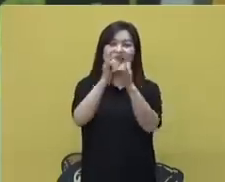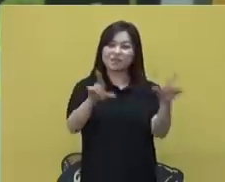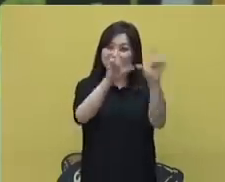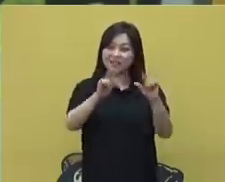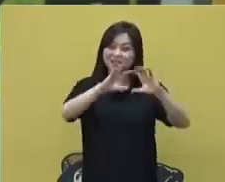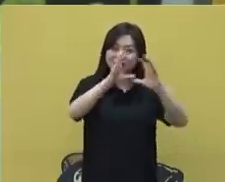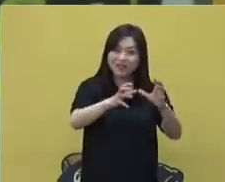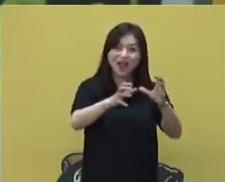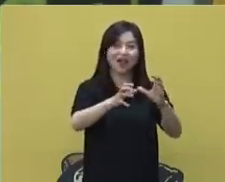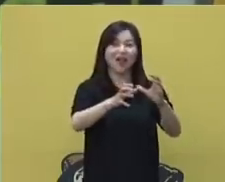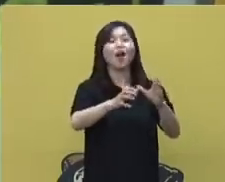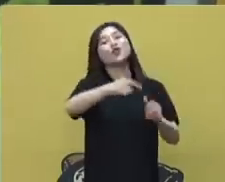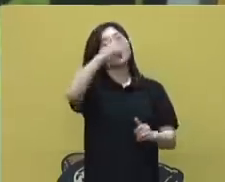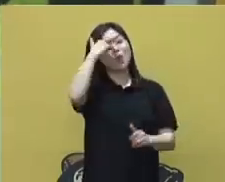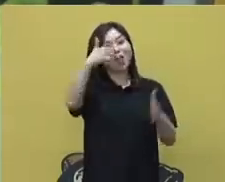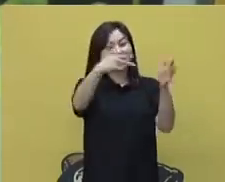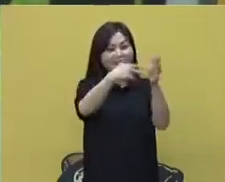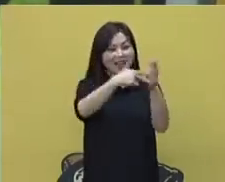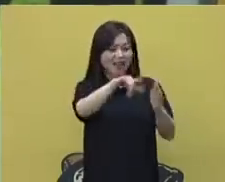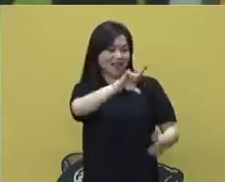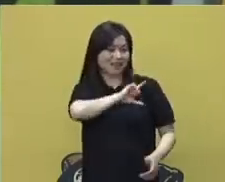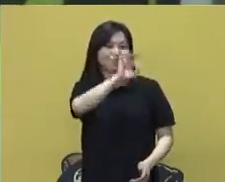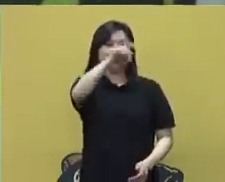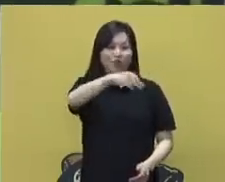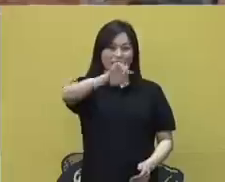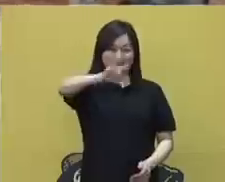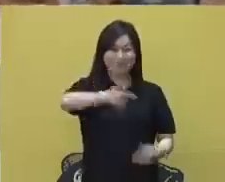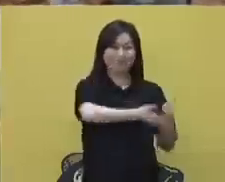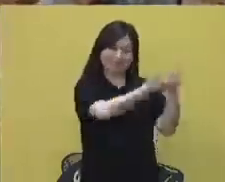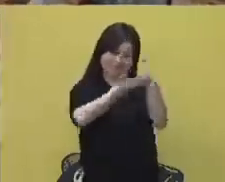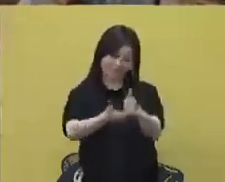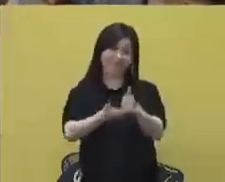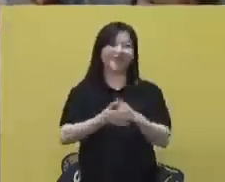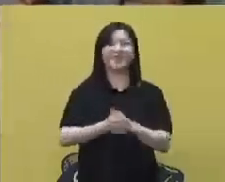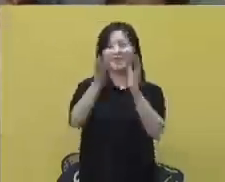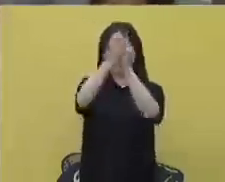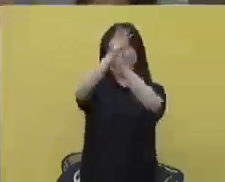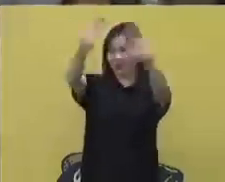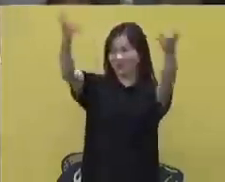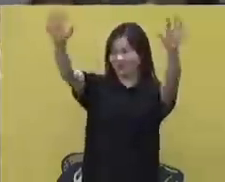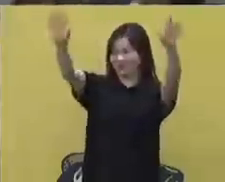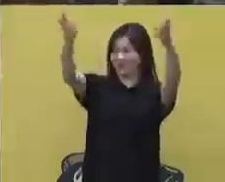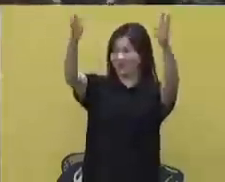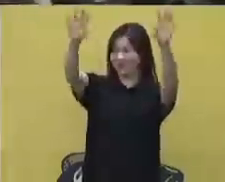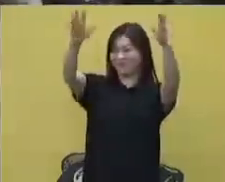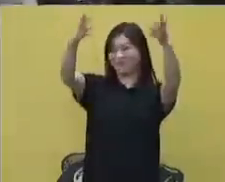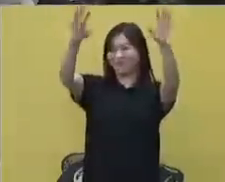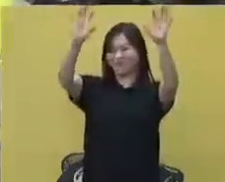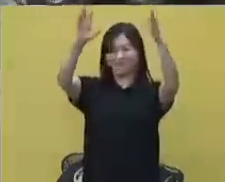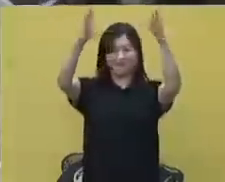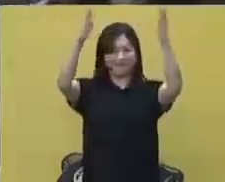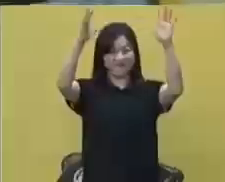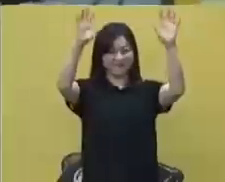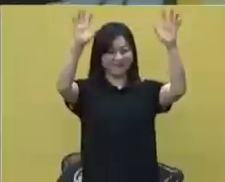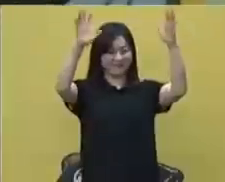세상 노면재단의 유시민 이사장을 모시겠습니다. 여러분 큰 박수로 맞이해 주십시오.